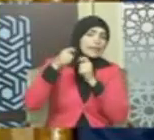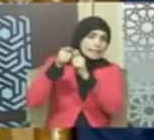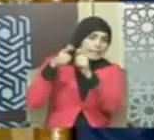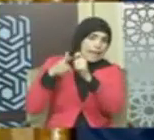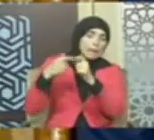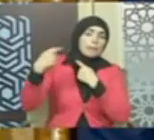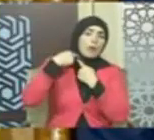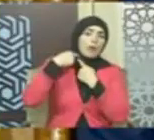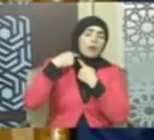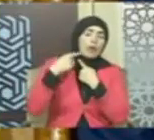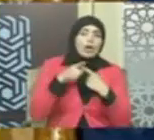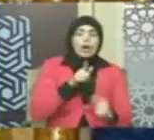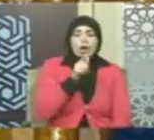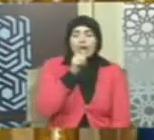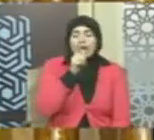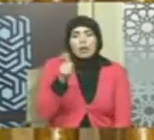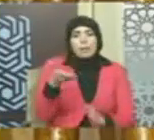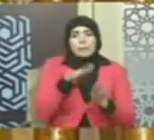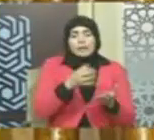فقال لهم النبي صلى الله عليه وسلم: